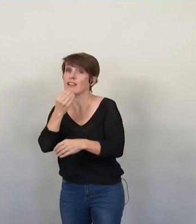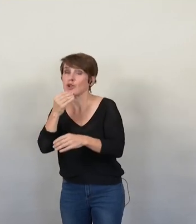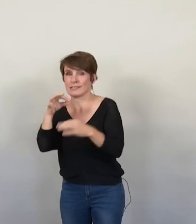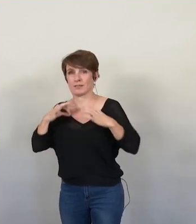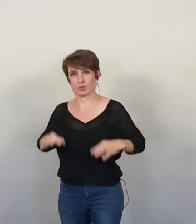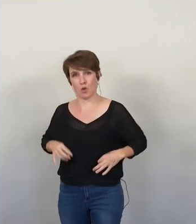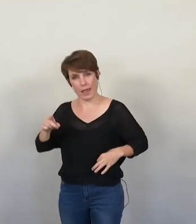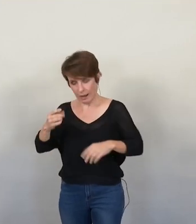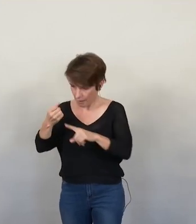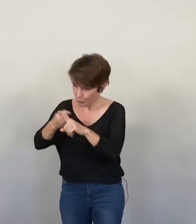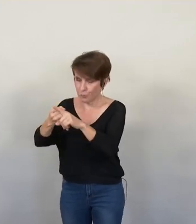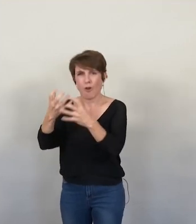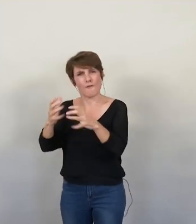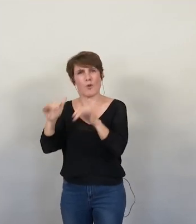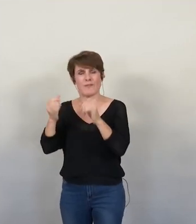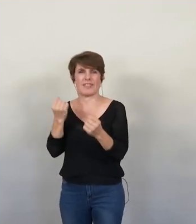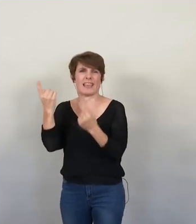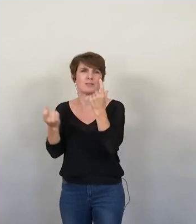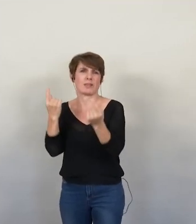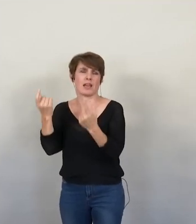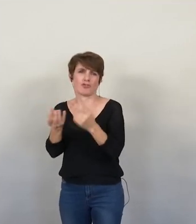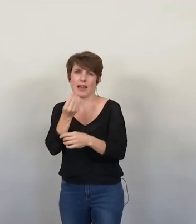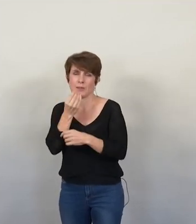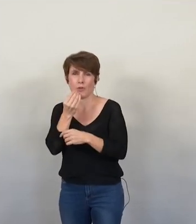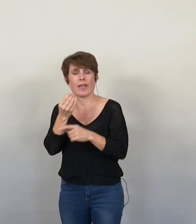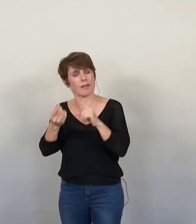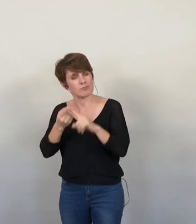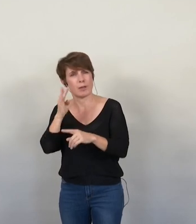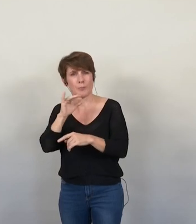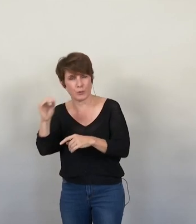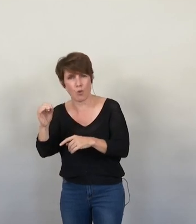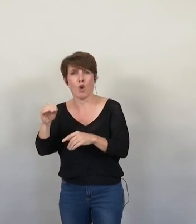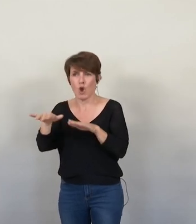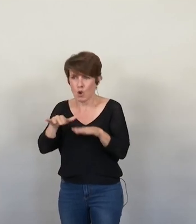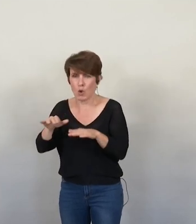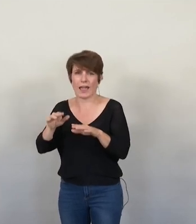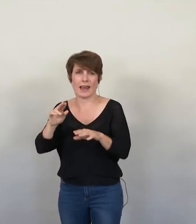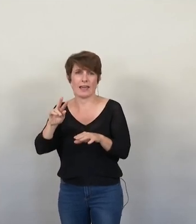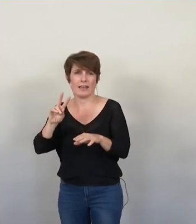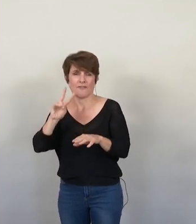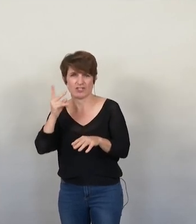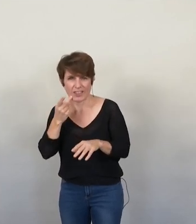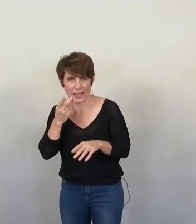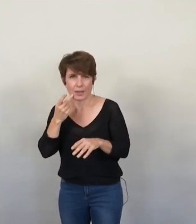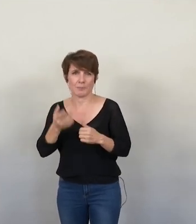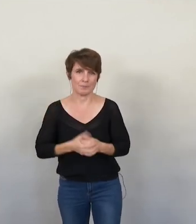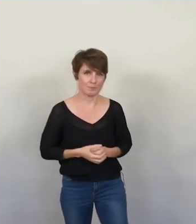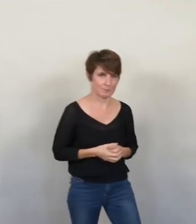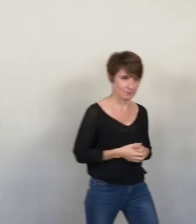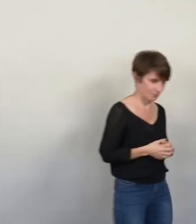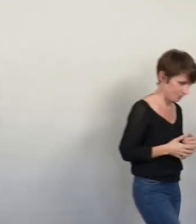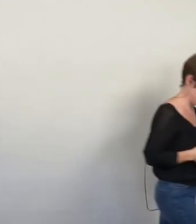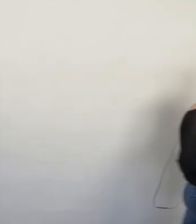elle dans la lutte contre le gaspillage alimentaire et également pour le bio le local et le végétarien ces métiers là de service public ils